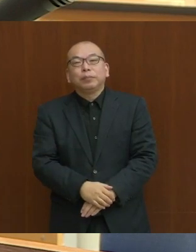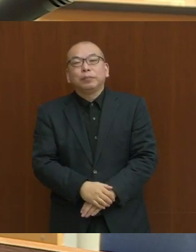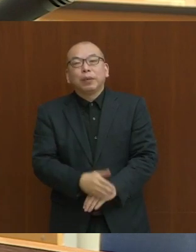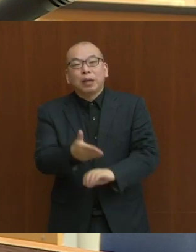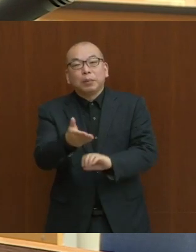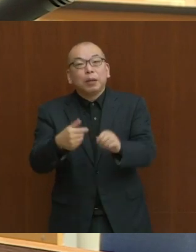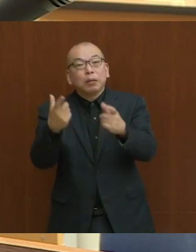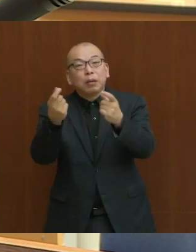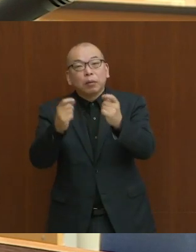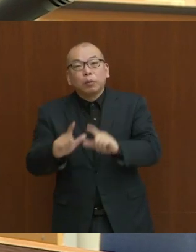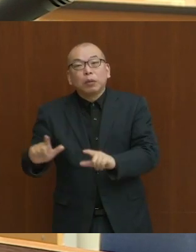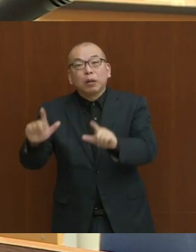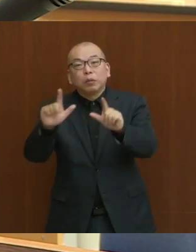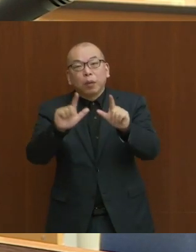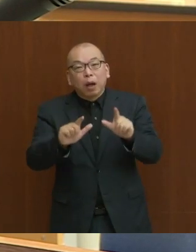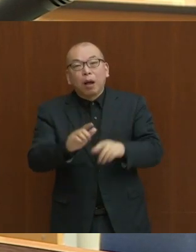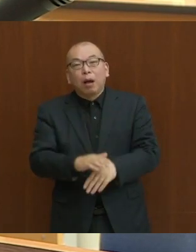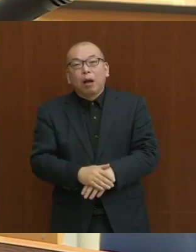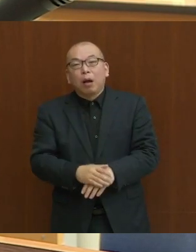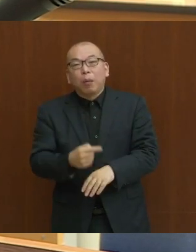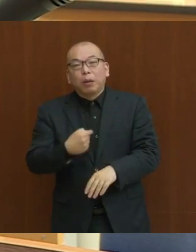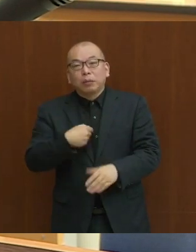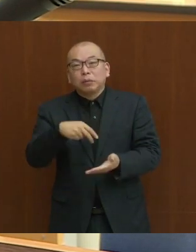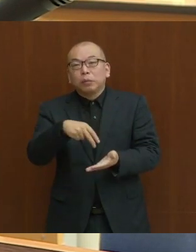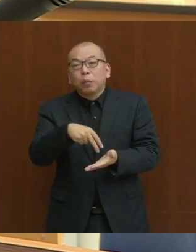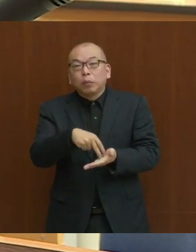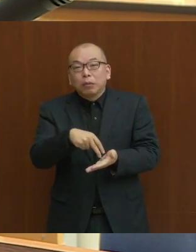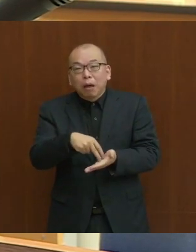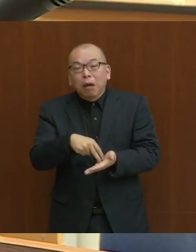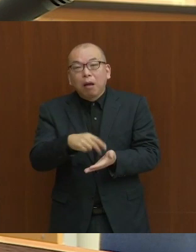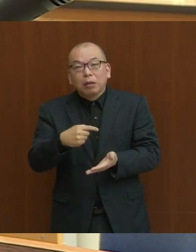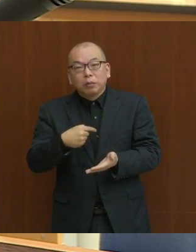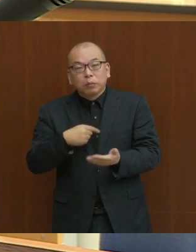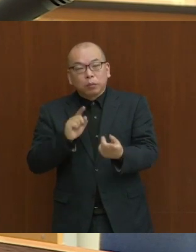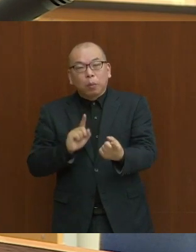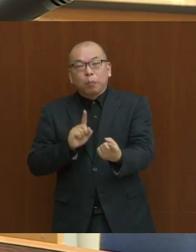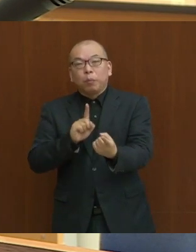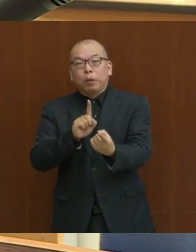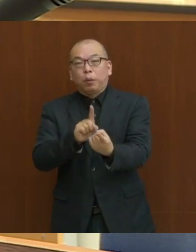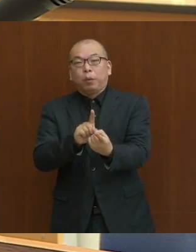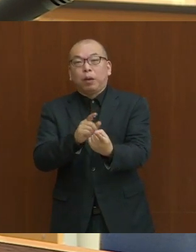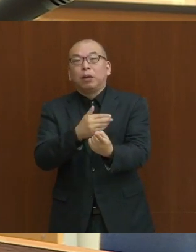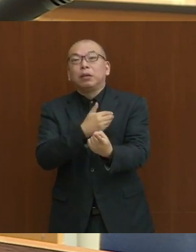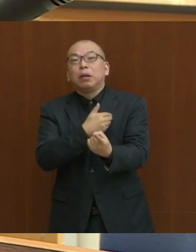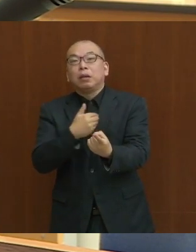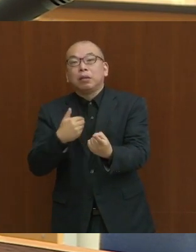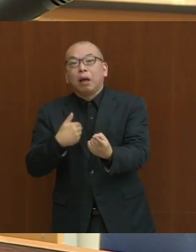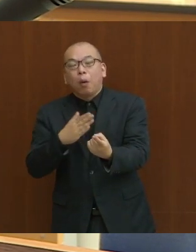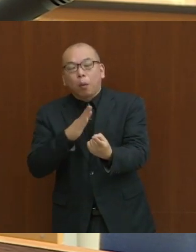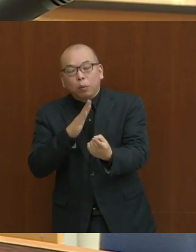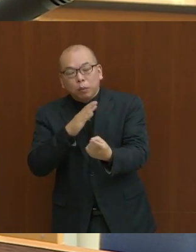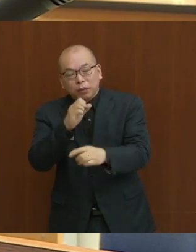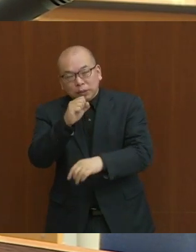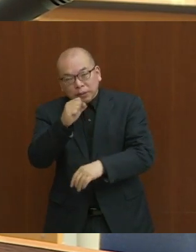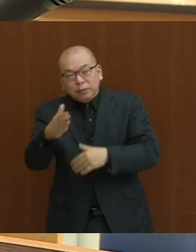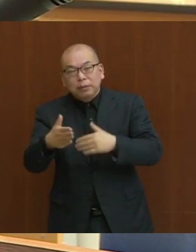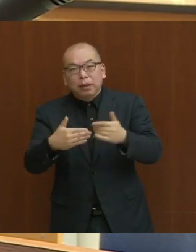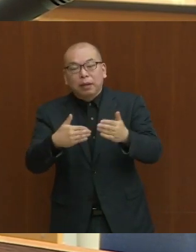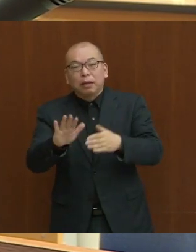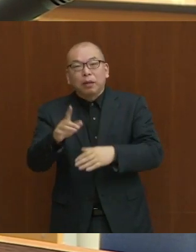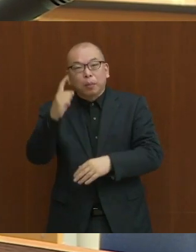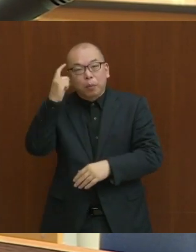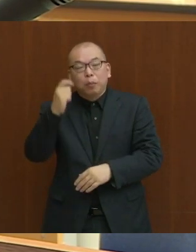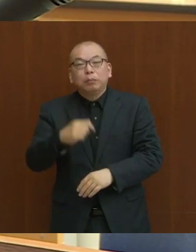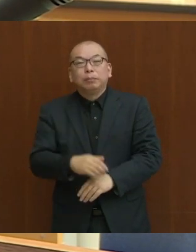島根大学での生活は、私にとって自分と向き合うことができた本当に貴重な経験であったと思